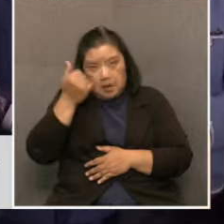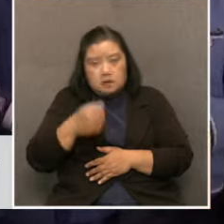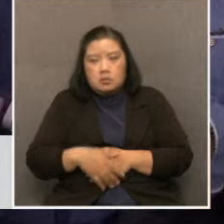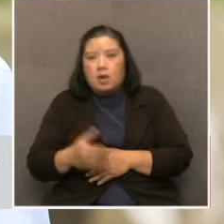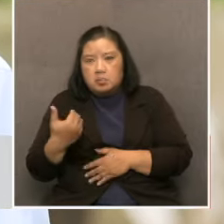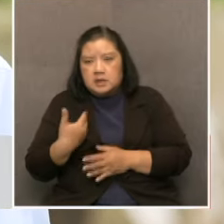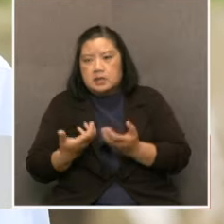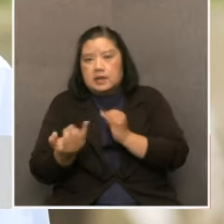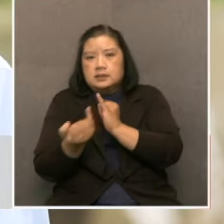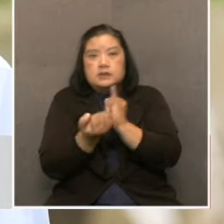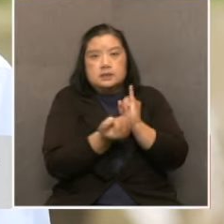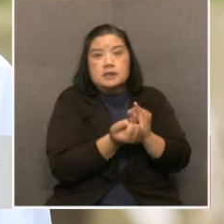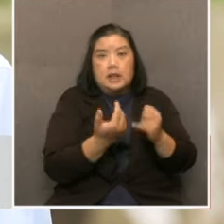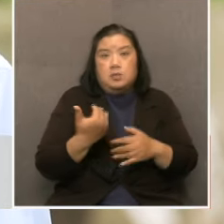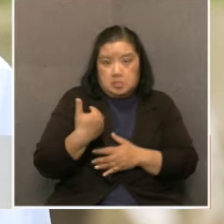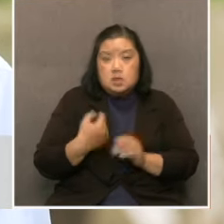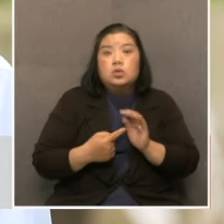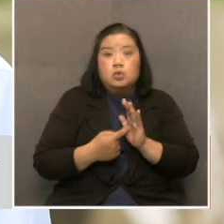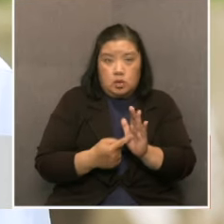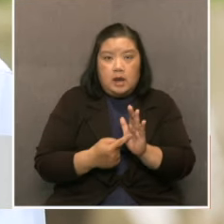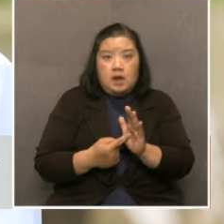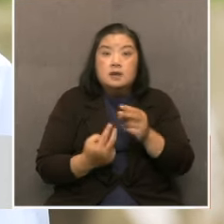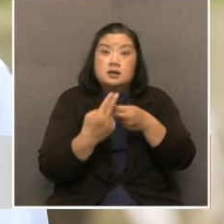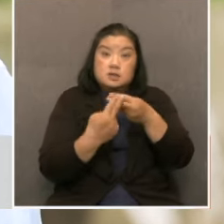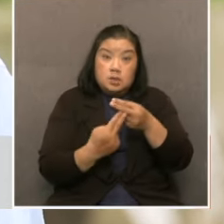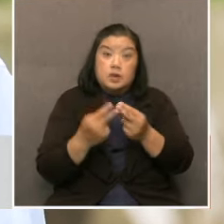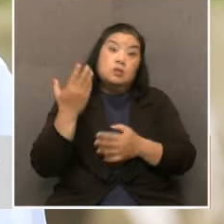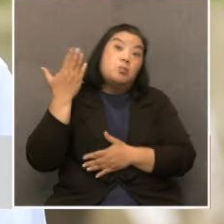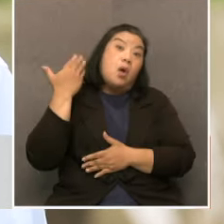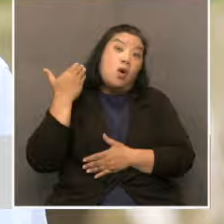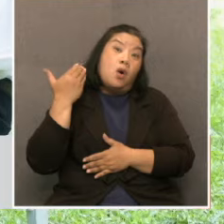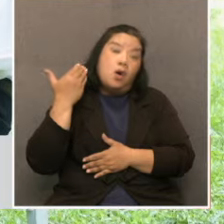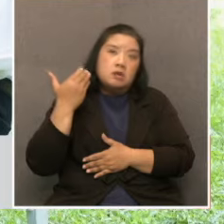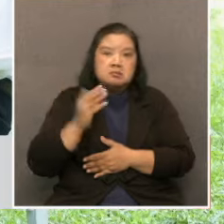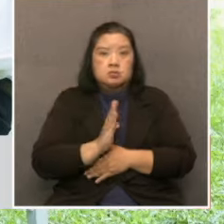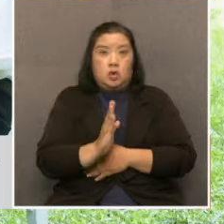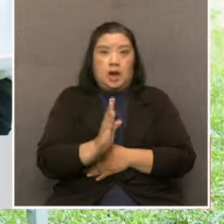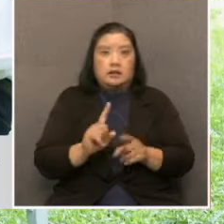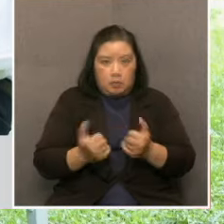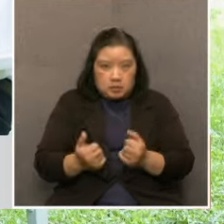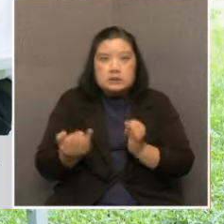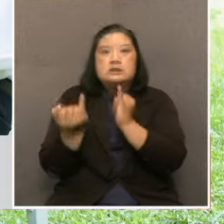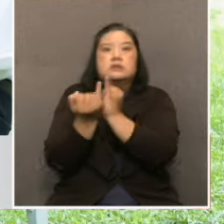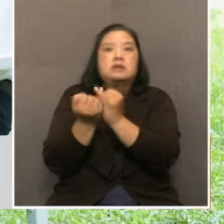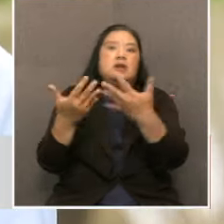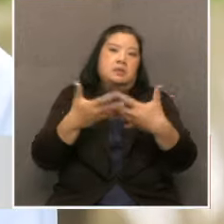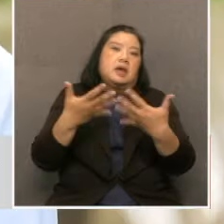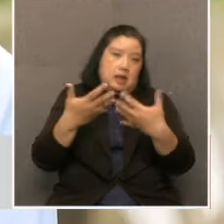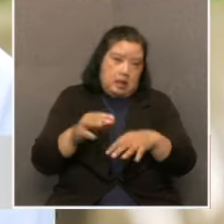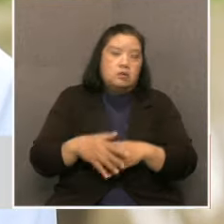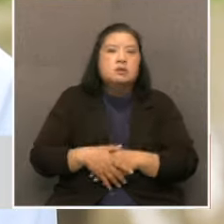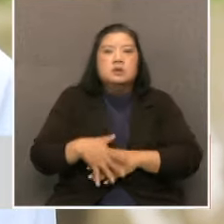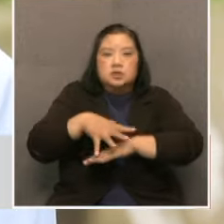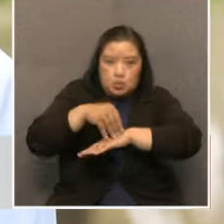วิตเซอร์แลนด์แม้แต่สแกนดิเนเวียซึ่งสมัยก่อนเคยเป็นกลางก็เทให้กับนาโต้หมดแล้ว สวีเดนฟินแลนด์พวกนี ้ไปหมดแล้วไปหมดแล้วครับปัญ